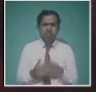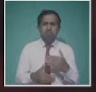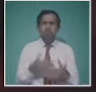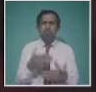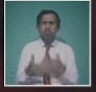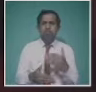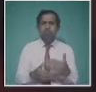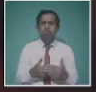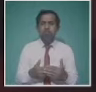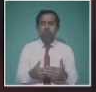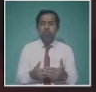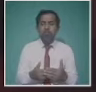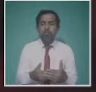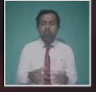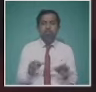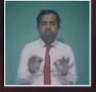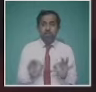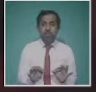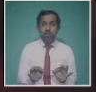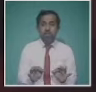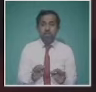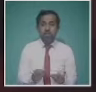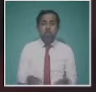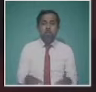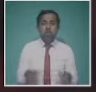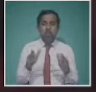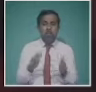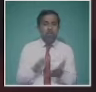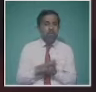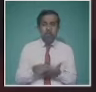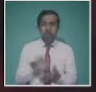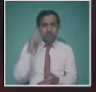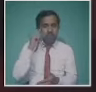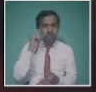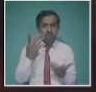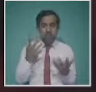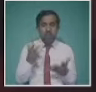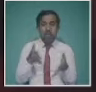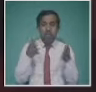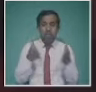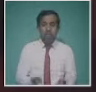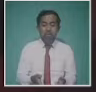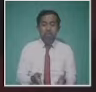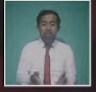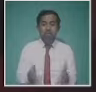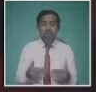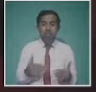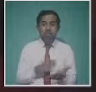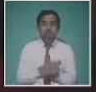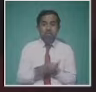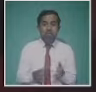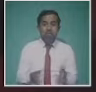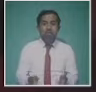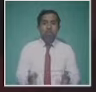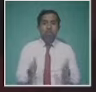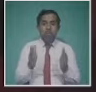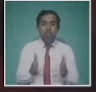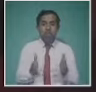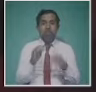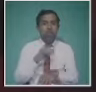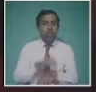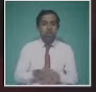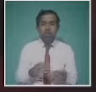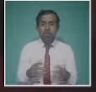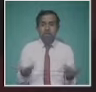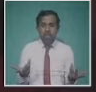කරන්නේ හරි පාර අඳුරගෙන නෙමෙයි වලේ වැටිලා හිටියත් තාම නිවැරදි පාර නිවැරදි මාර්ගය අඳුරගෙන